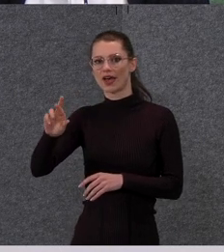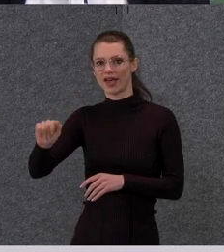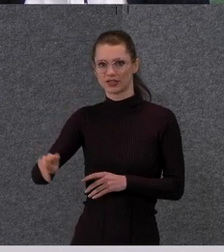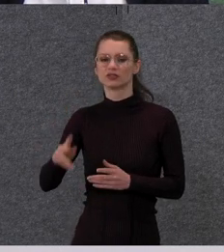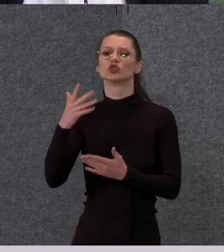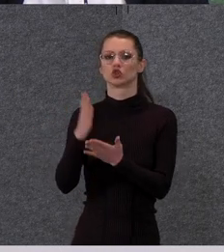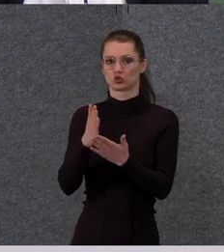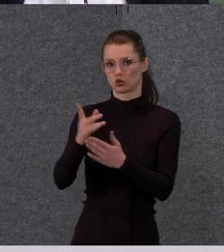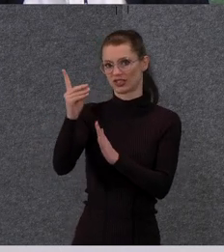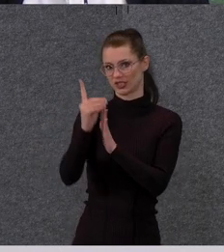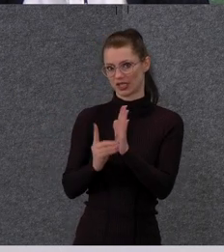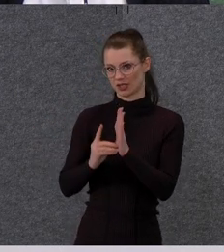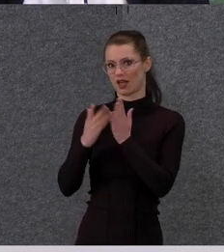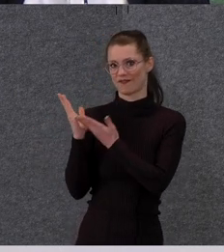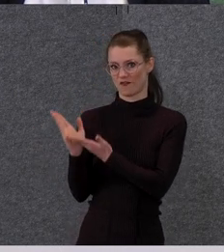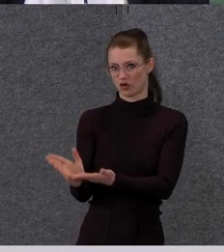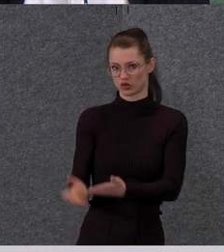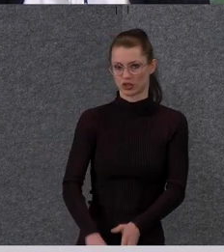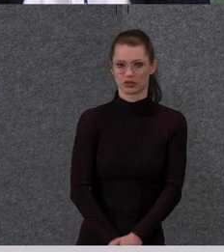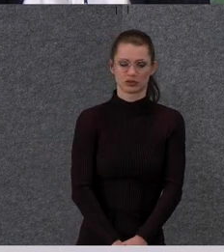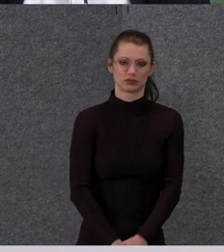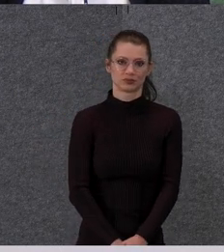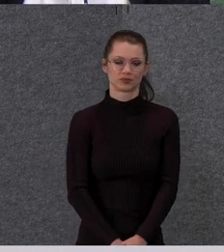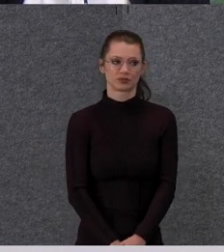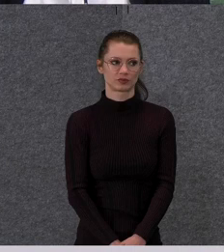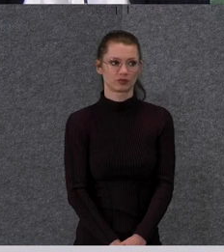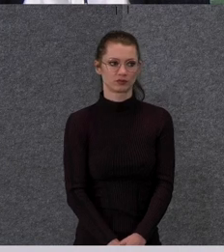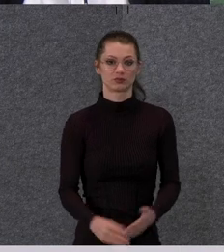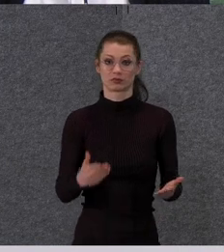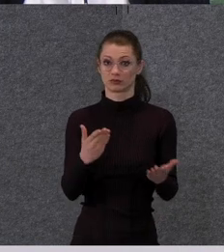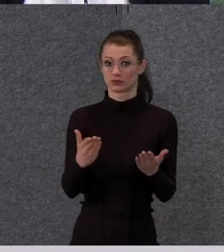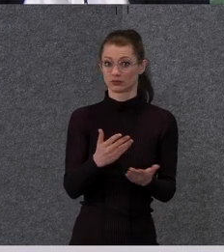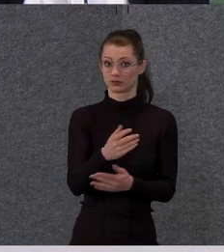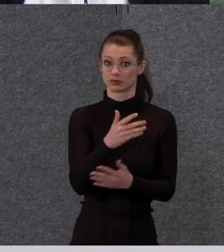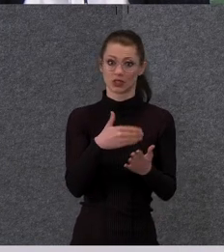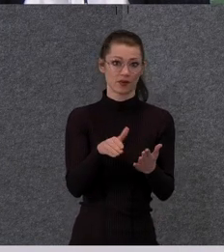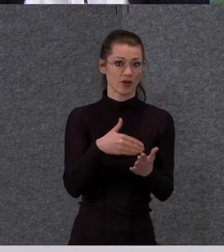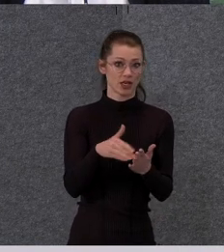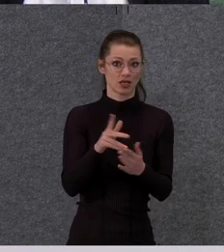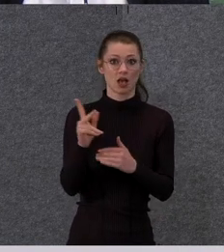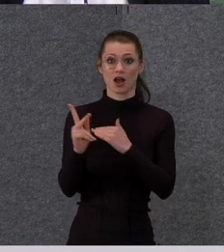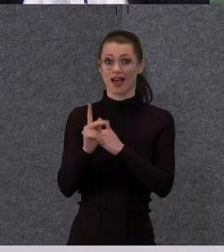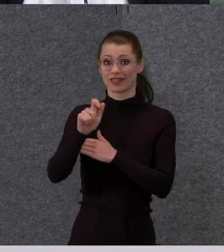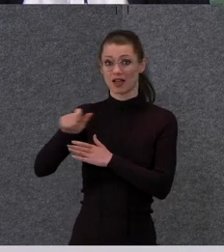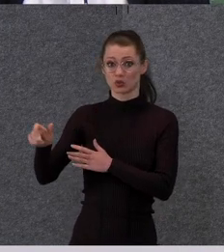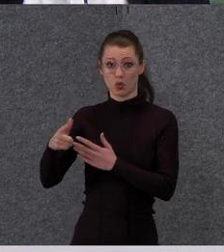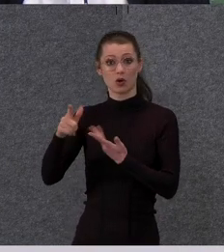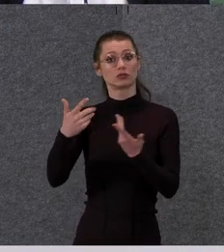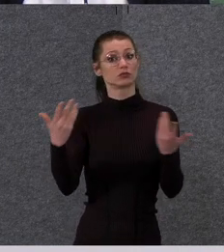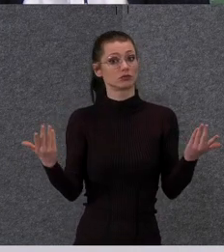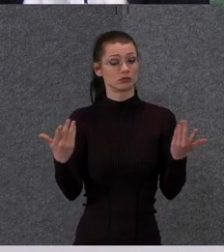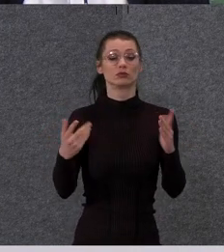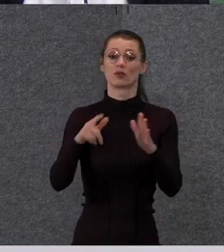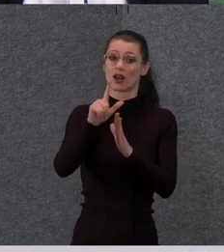bereits ja digital vorgestellt hatte. Gibt es hier weitere Kandidaturen auf